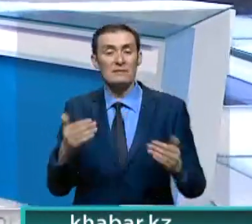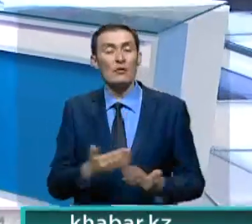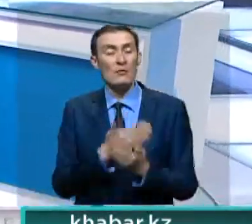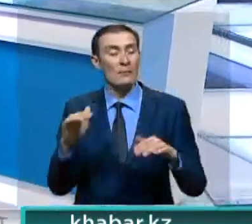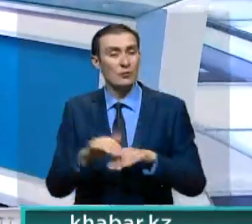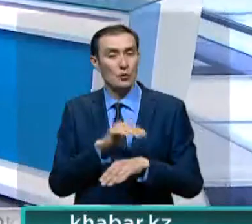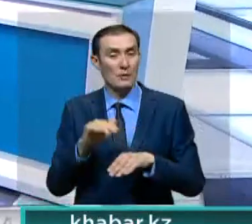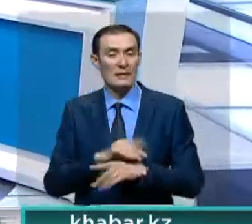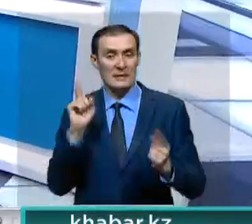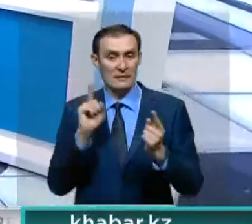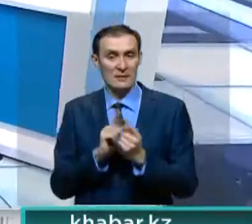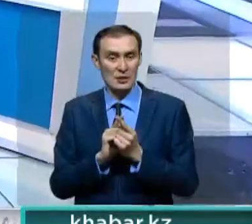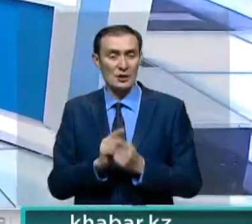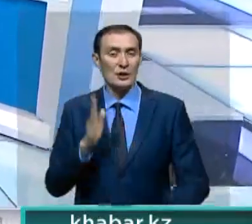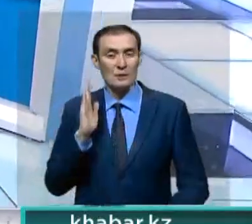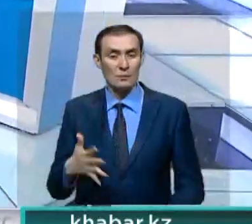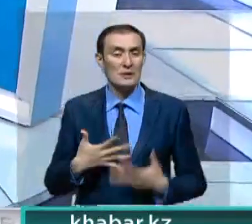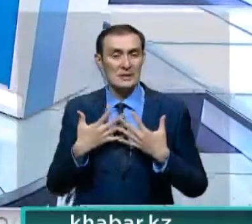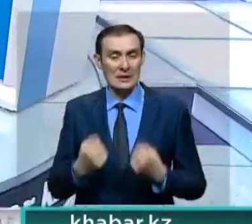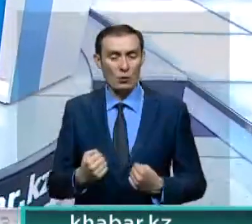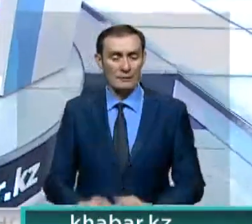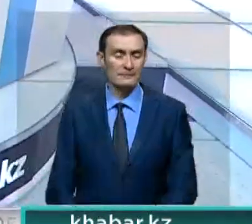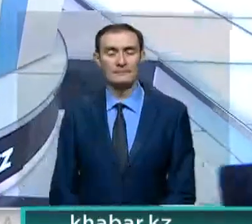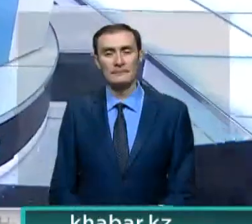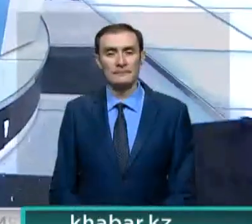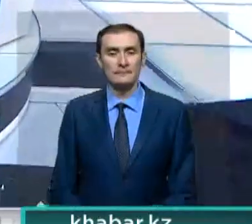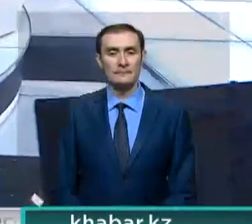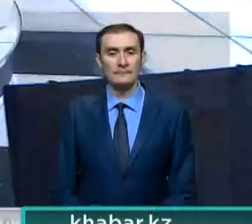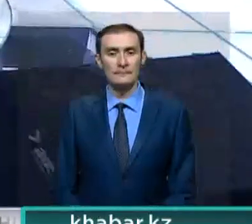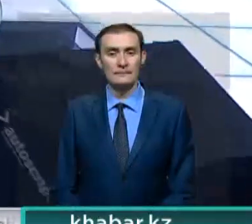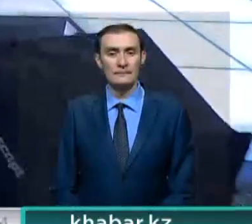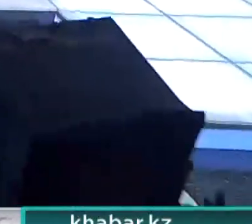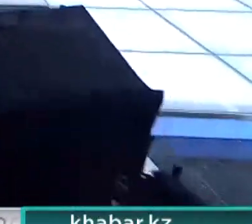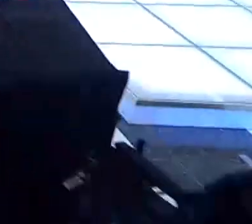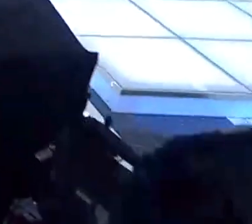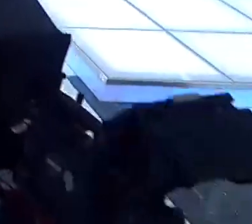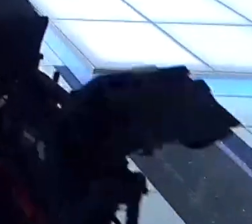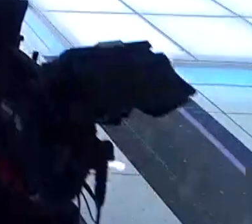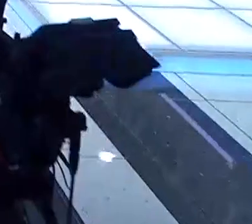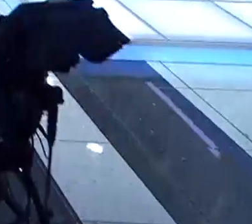переключайтесь, сразу после нас смотрите проект «По сути». Всего доброго и до встречи в эфире. До свидания.